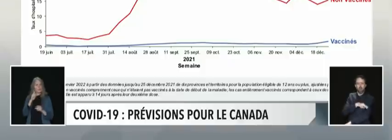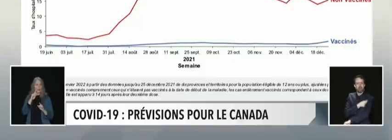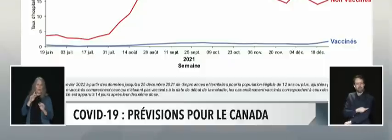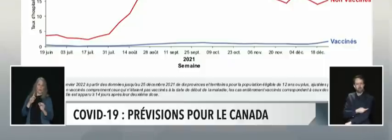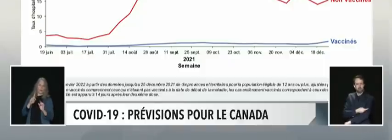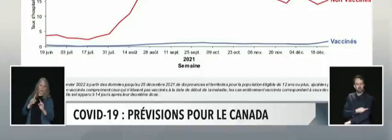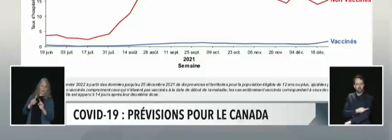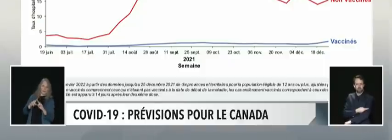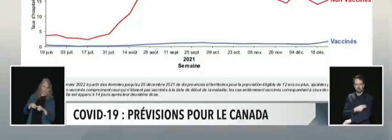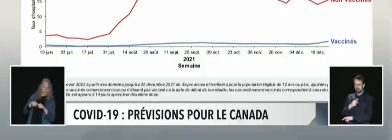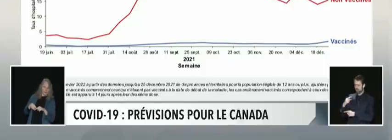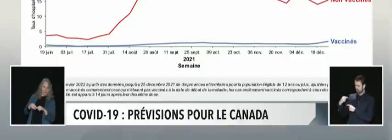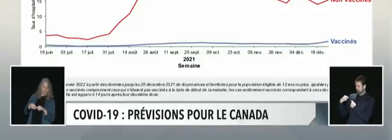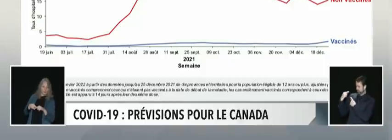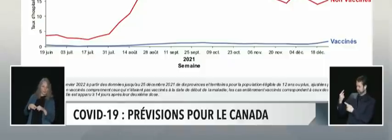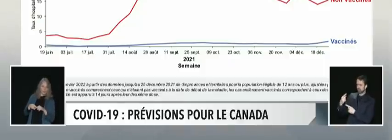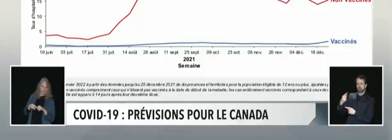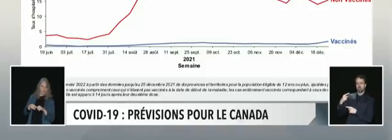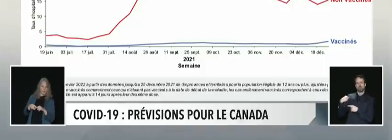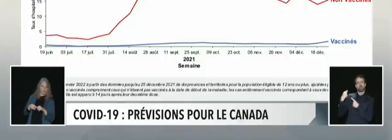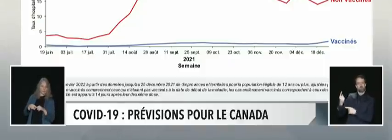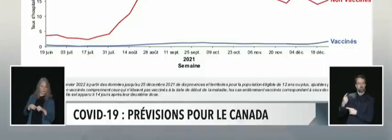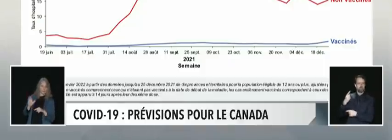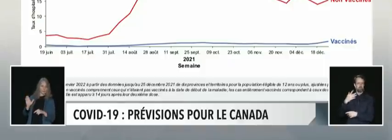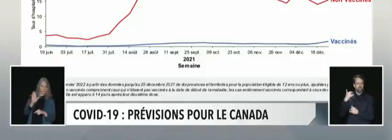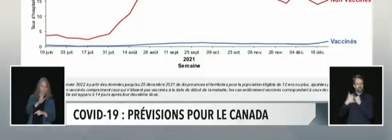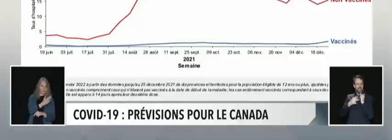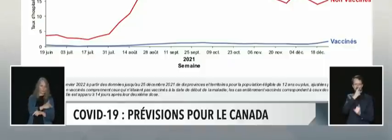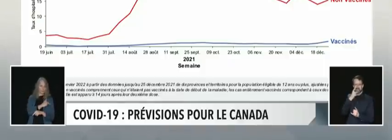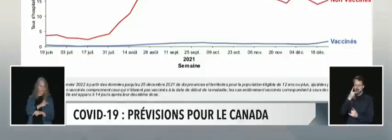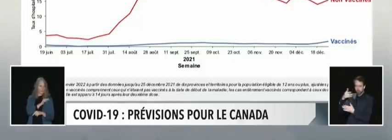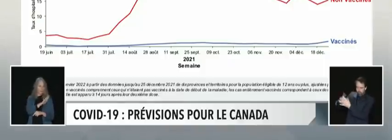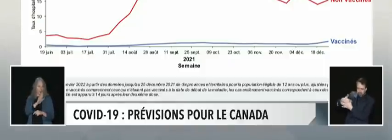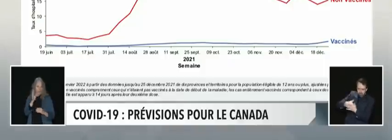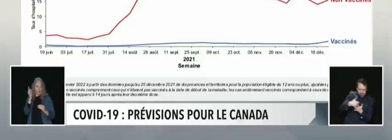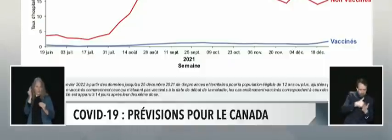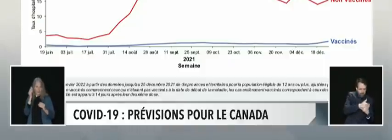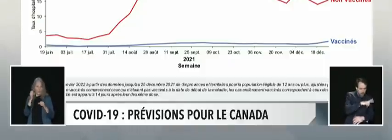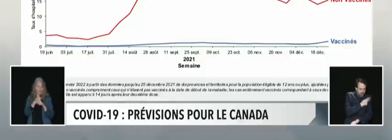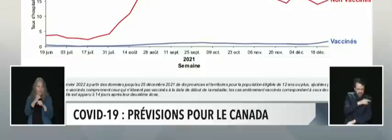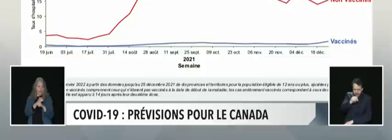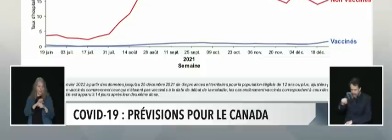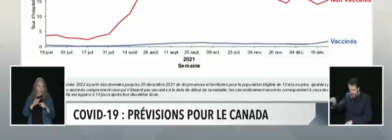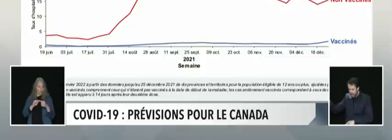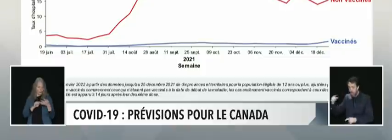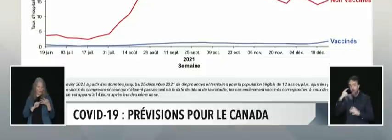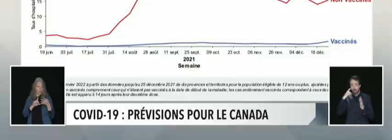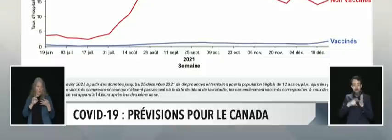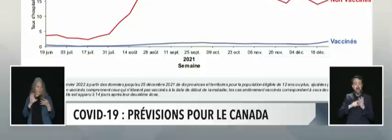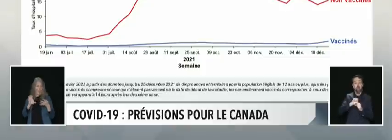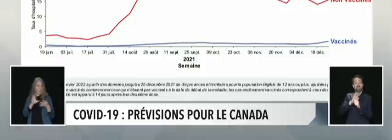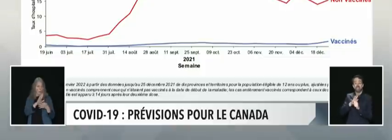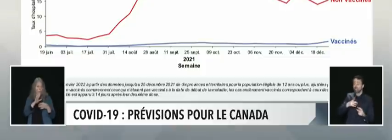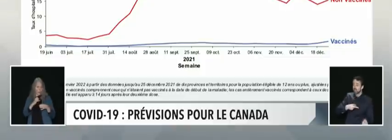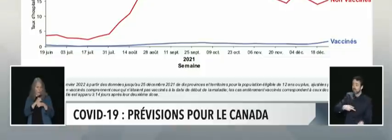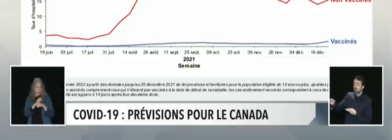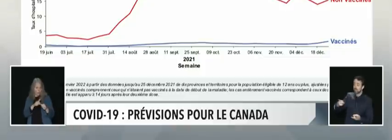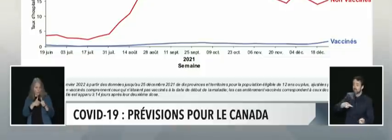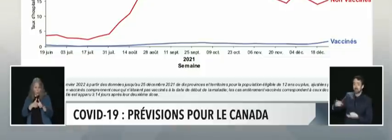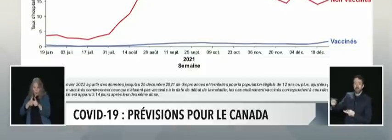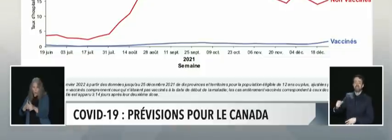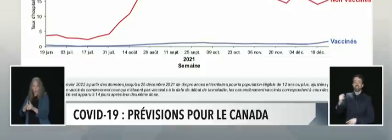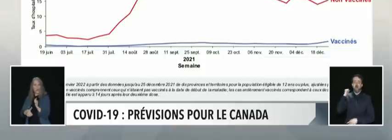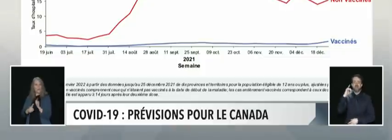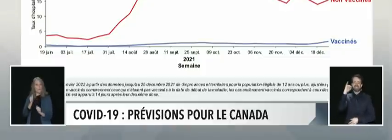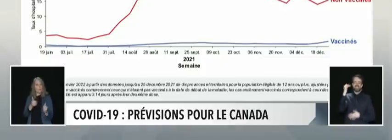'à la fin décembre, la majorité des adultes hospitalisés avec la COVID-19 étaient des personnes atteintes d'une maladie